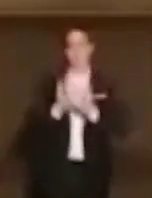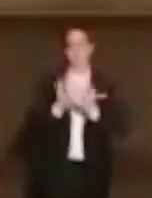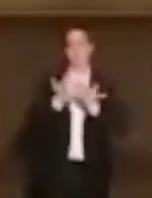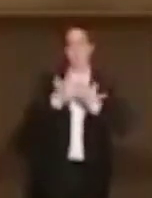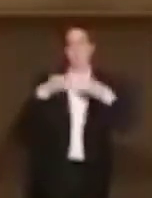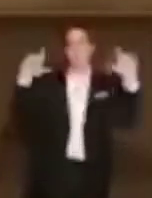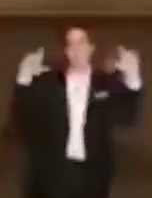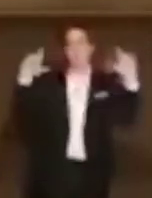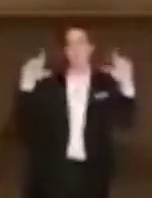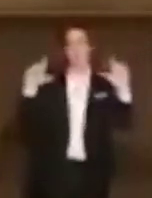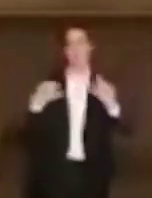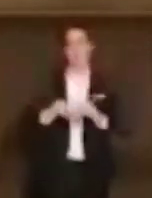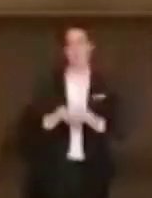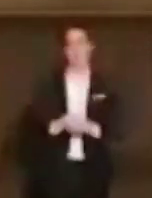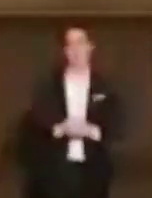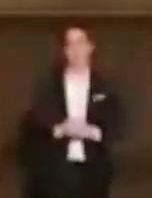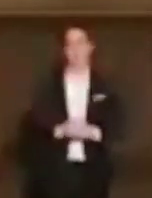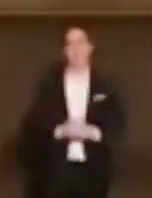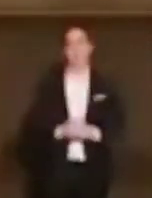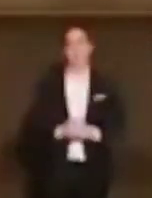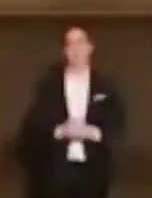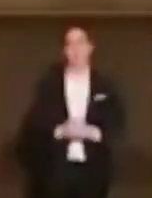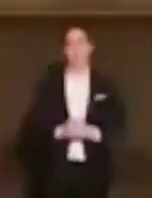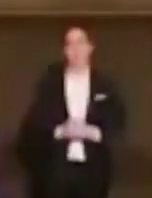بخاری و صحیح مسلم،